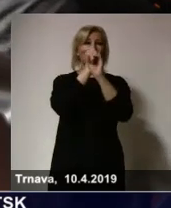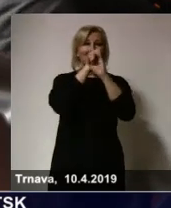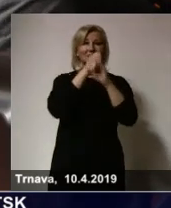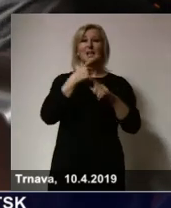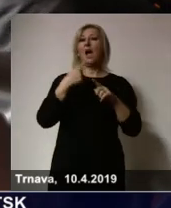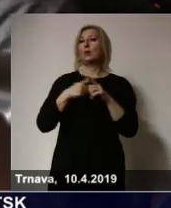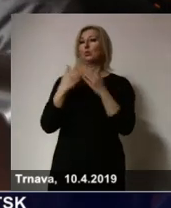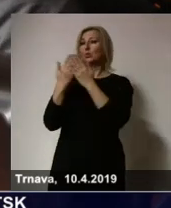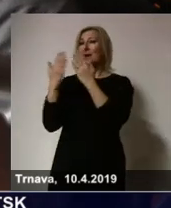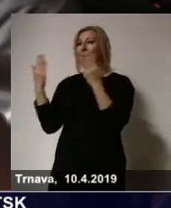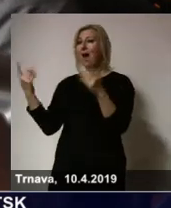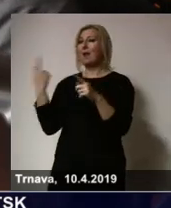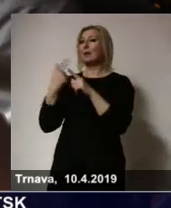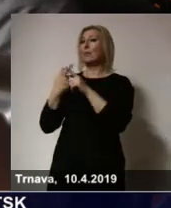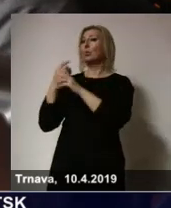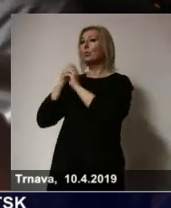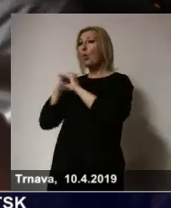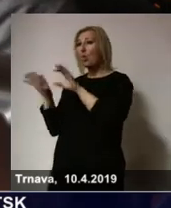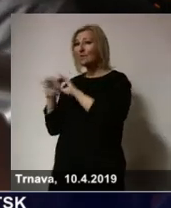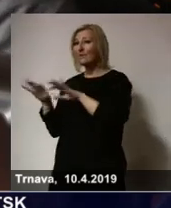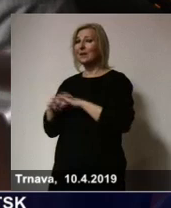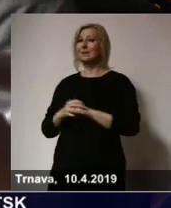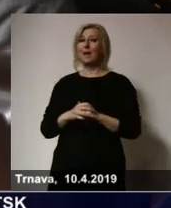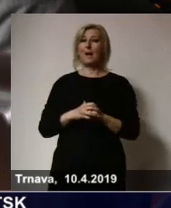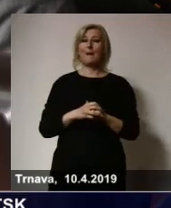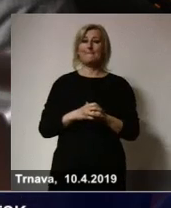osvety, aj